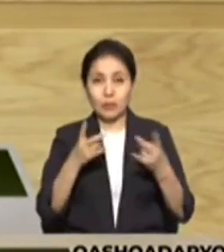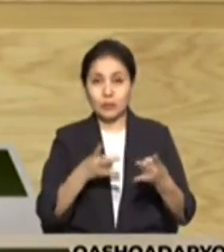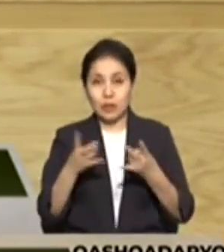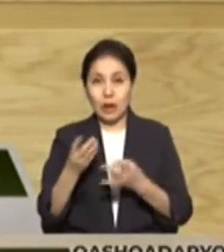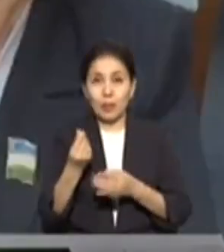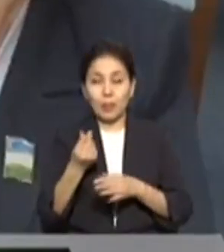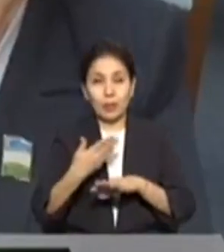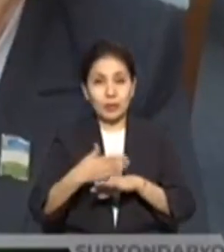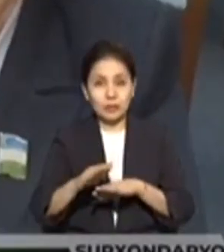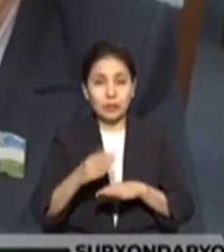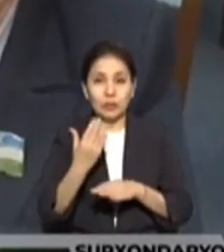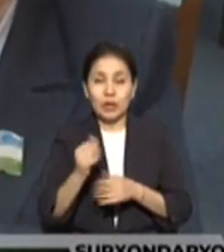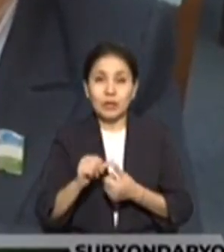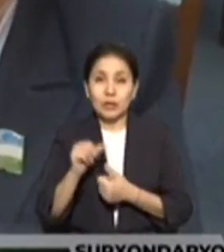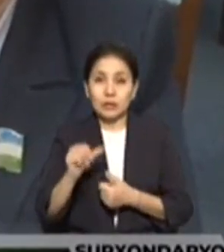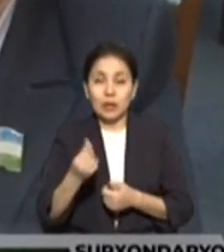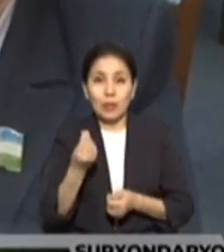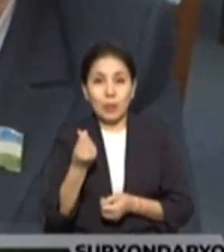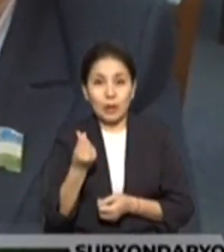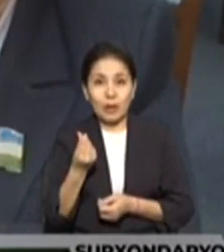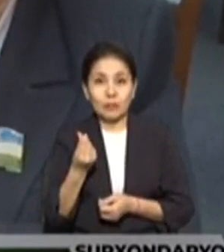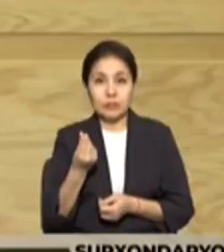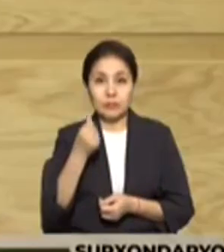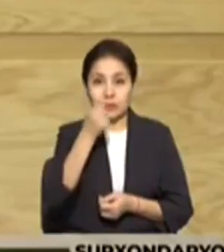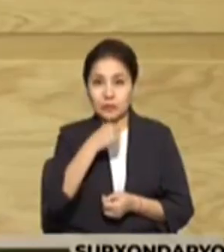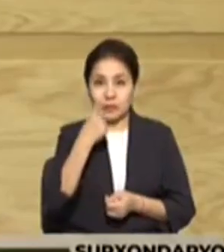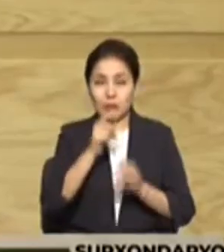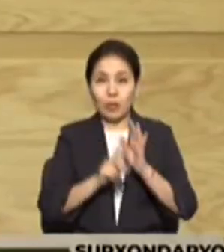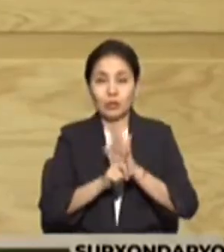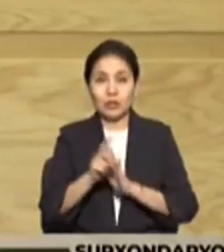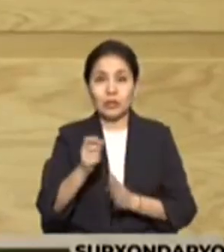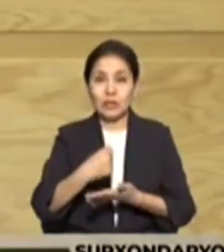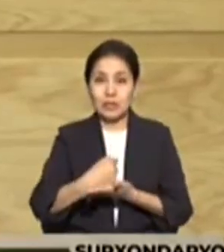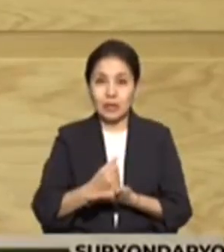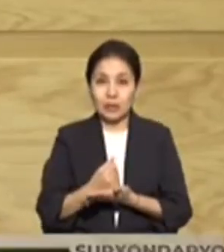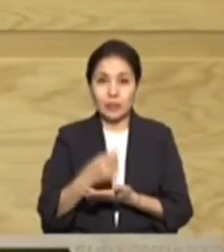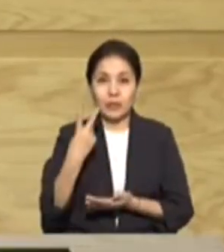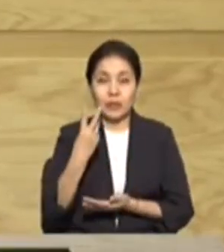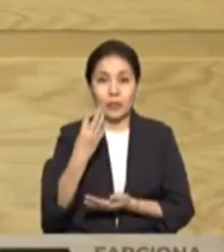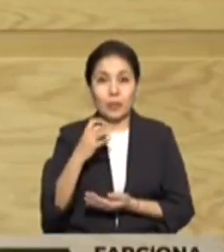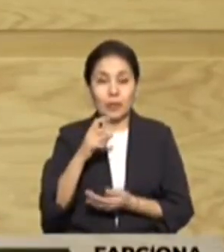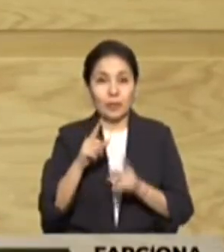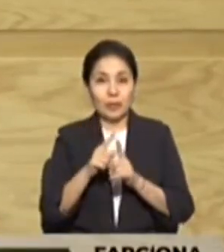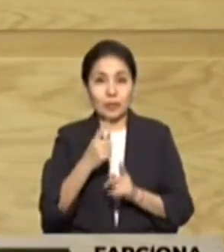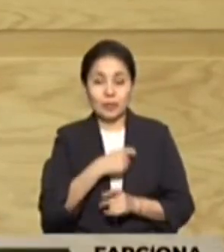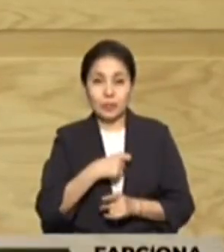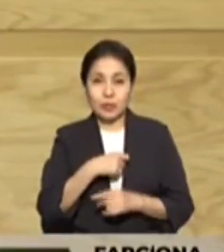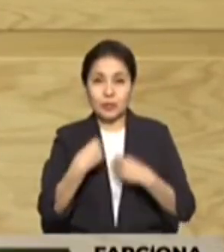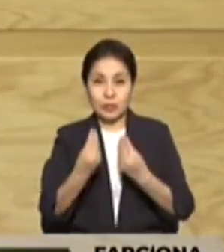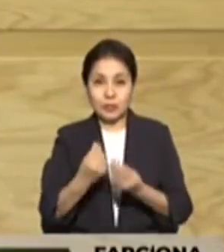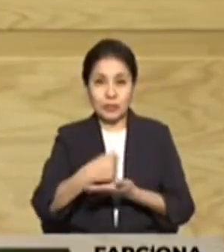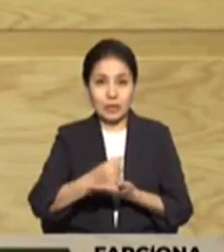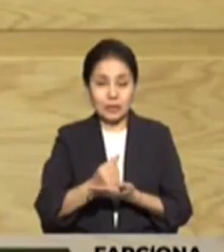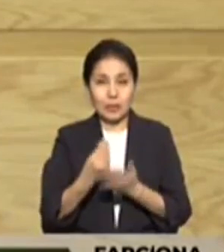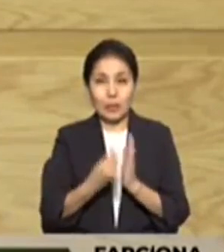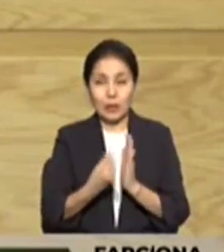mablag' ajratish bilan bog'liq. Bundan tashqari mablag'larimiz yil boshida tasdiqlangan Mesela 2 milyardan her bir deputat gibi misalda olacağım olsaydı,